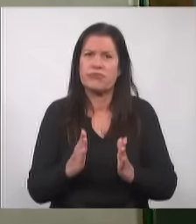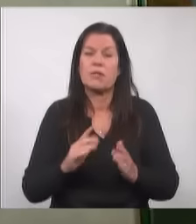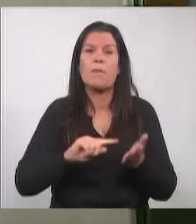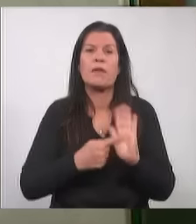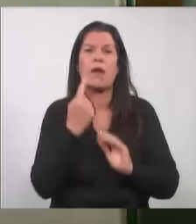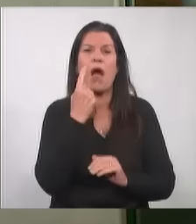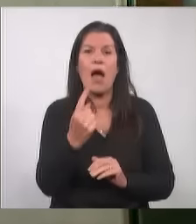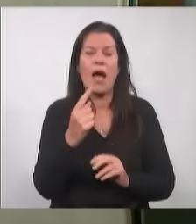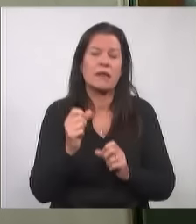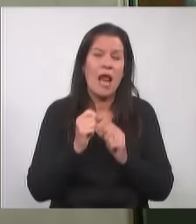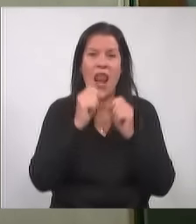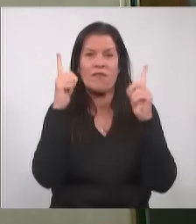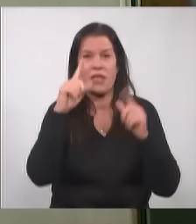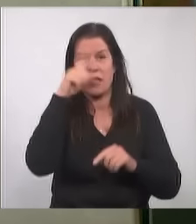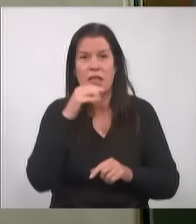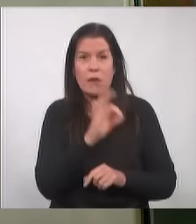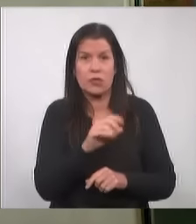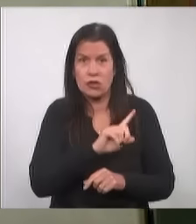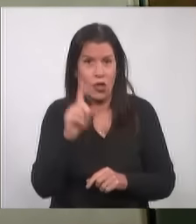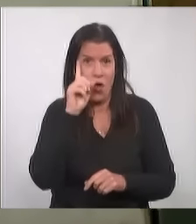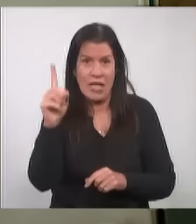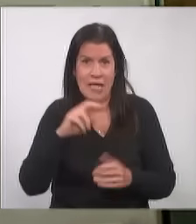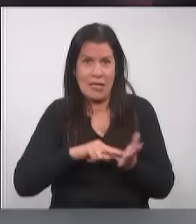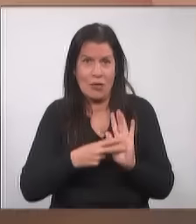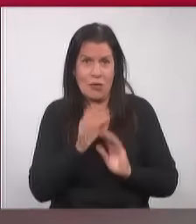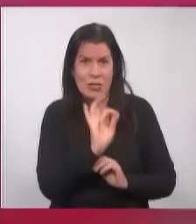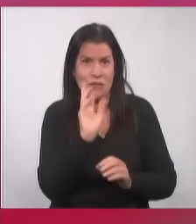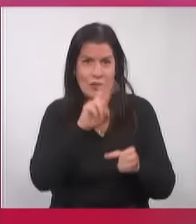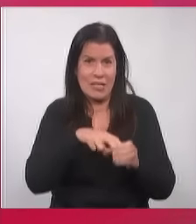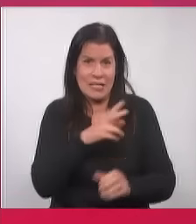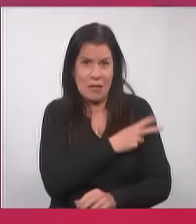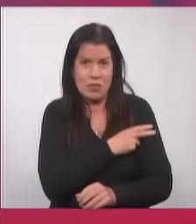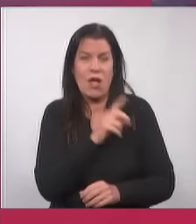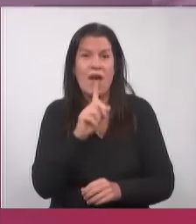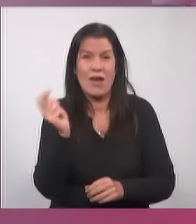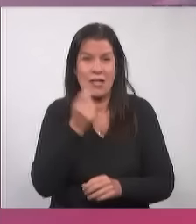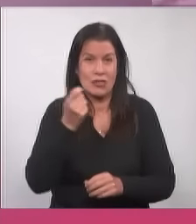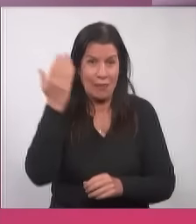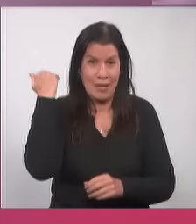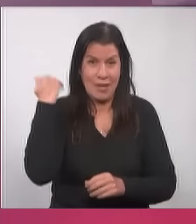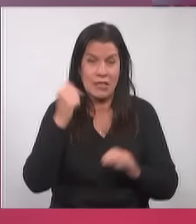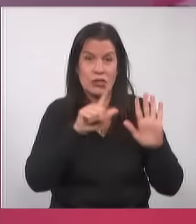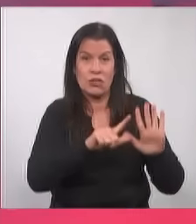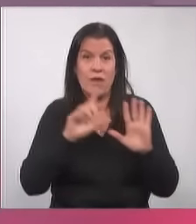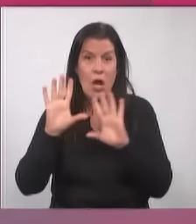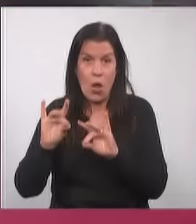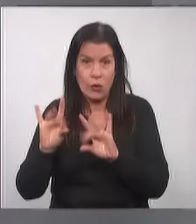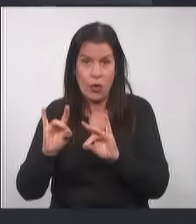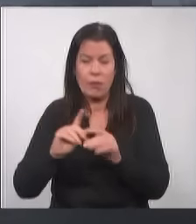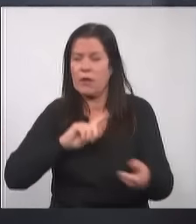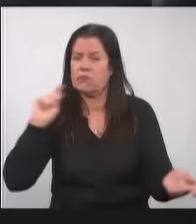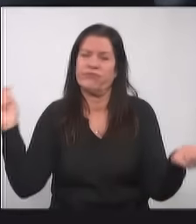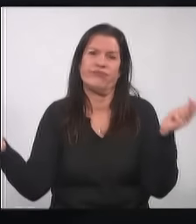להפתיע את אביו שלא ידע דבר על תוכניותיו, אבל השבת ההיא, 7 באוקטובר, שינתה הכל.